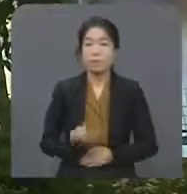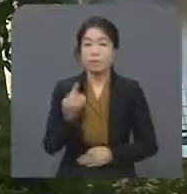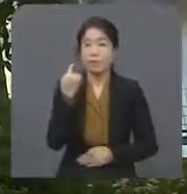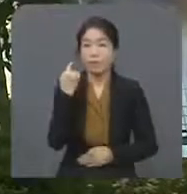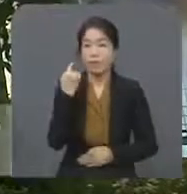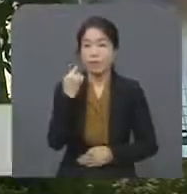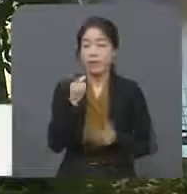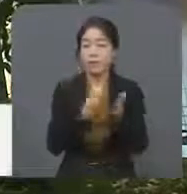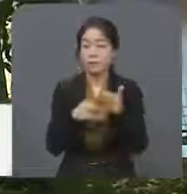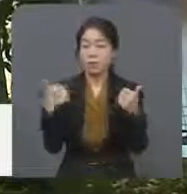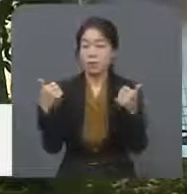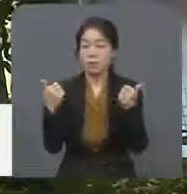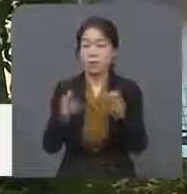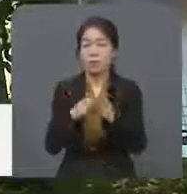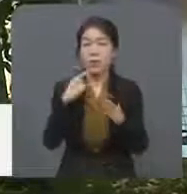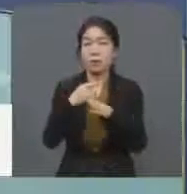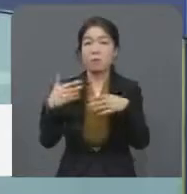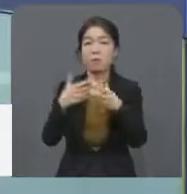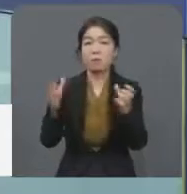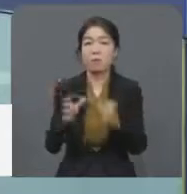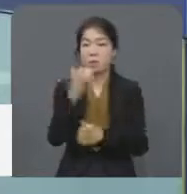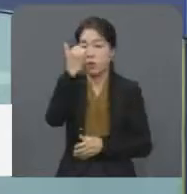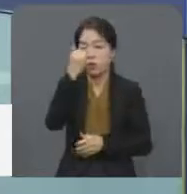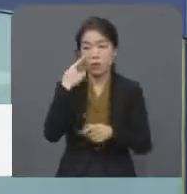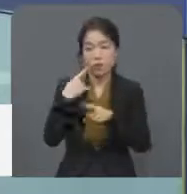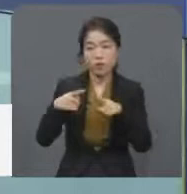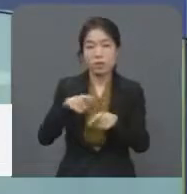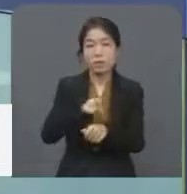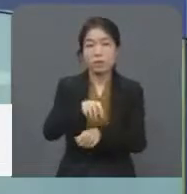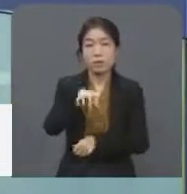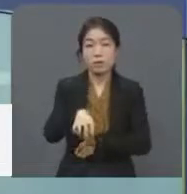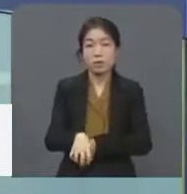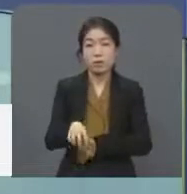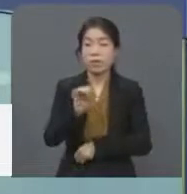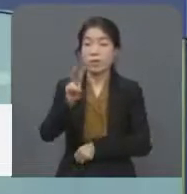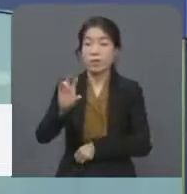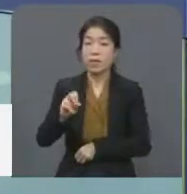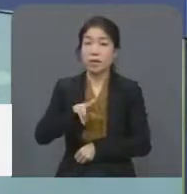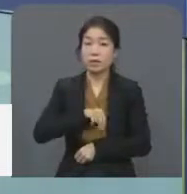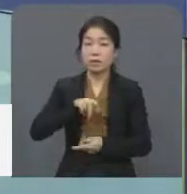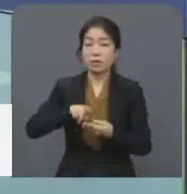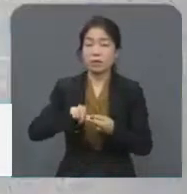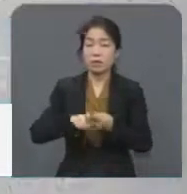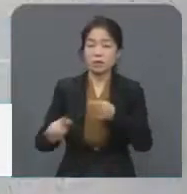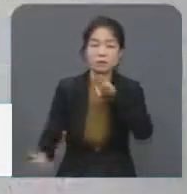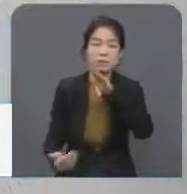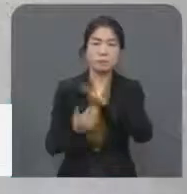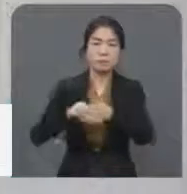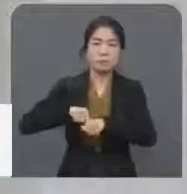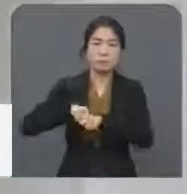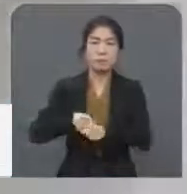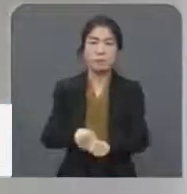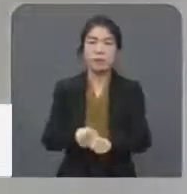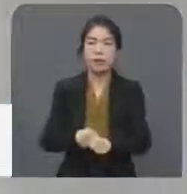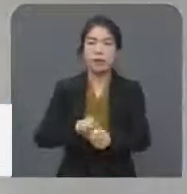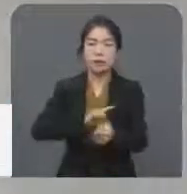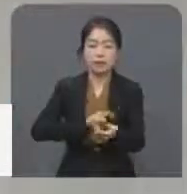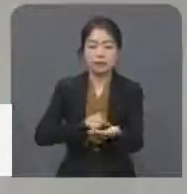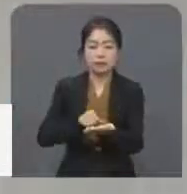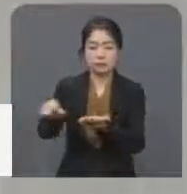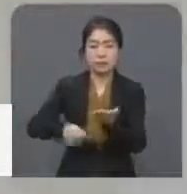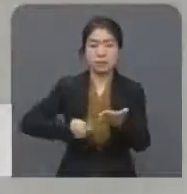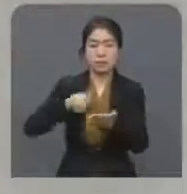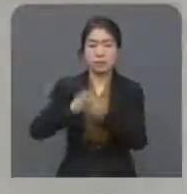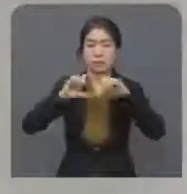어제 비공개 회의를 연 더불어민주당 윤리심판원이 양향자 의원에 대해 최고 수위 징계인 제명을